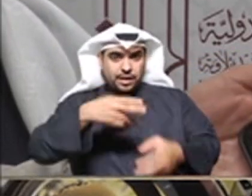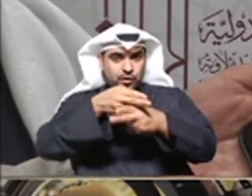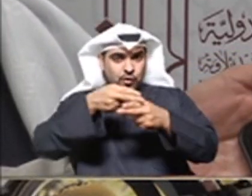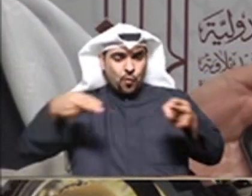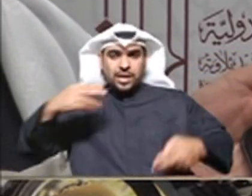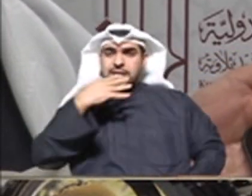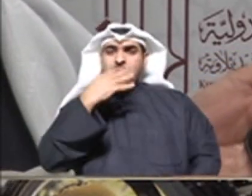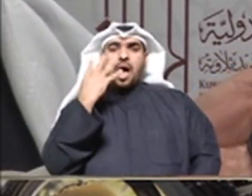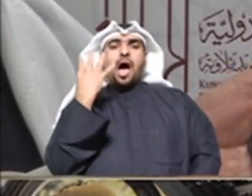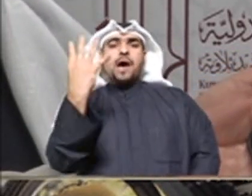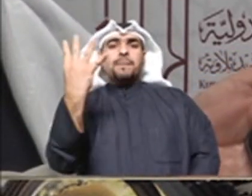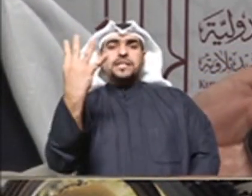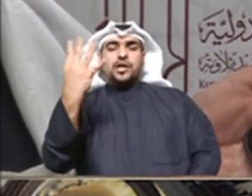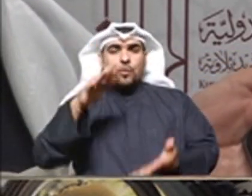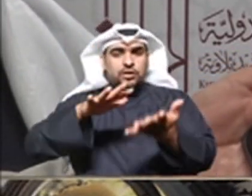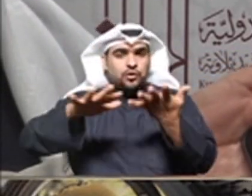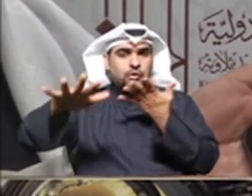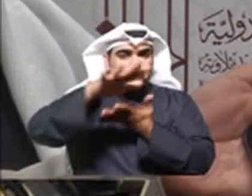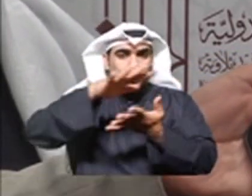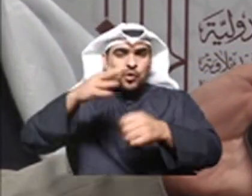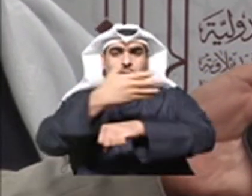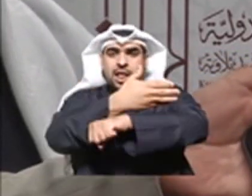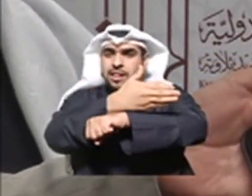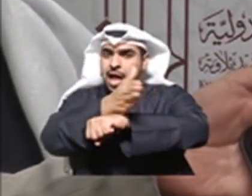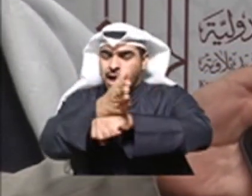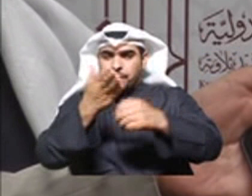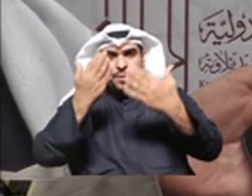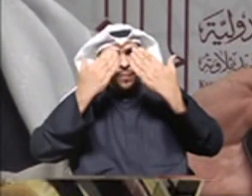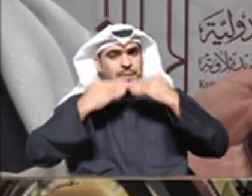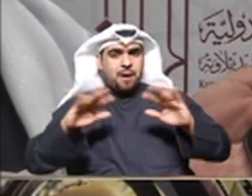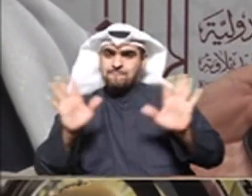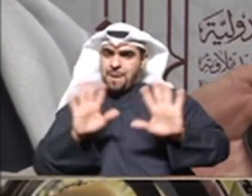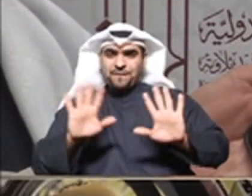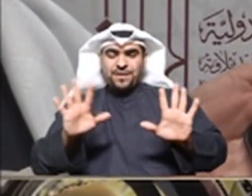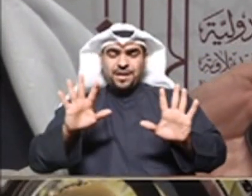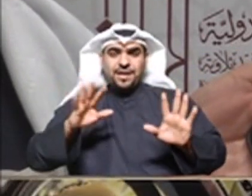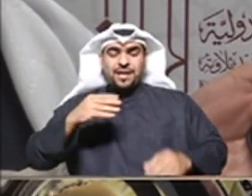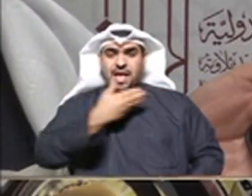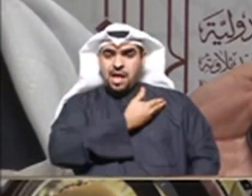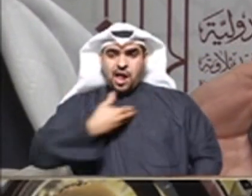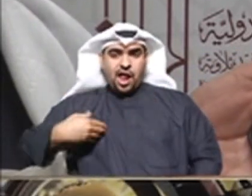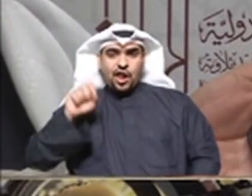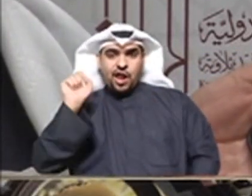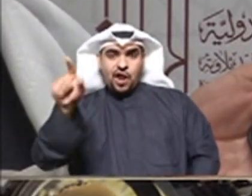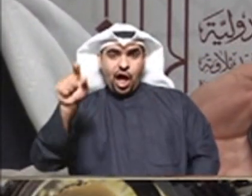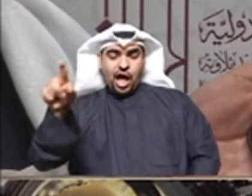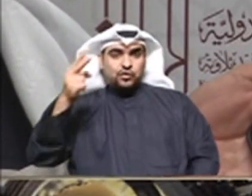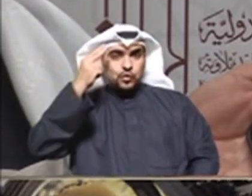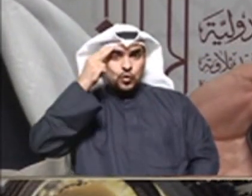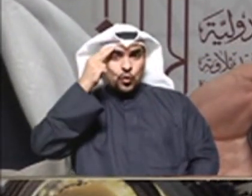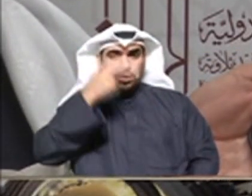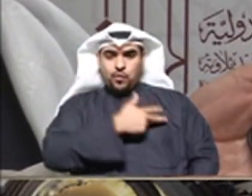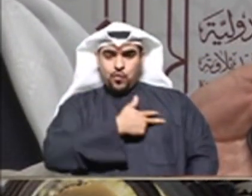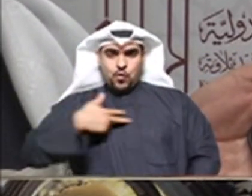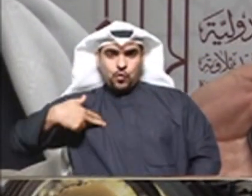أي ملاحظة، وأشادوا حقيقة بتعاون دولة الكويت وحجاج دولة الكويت